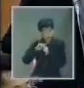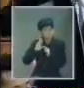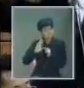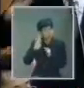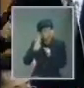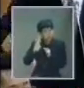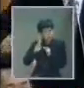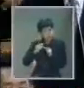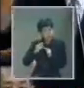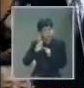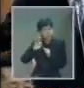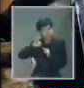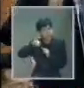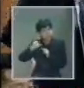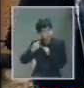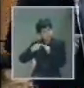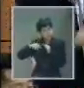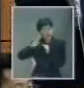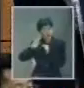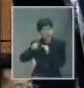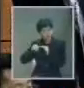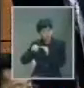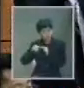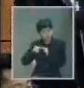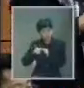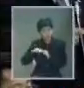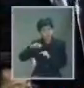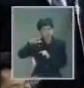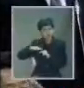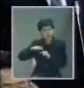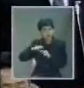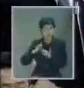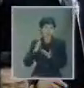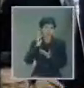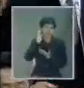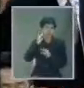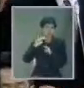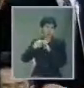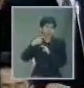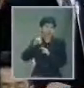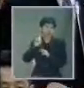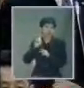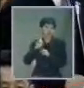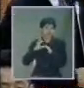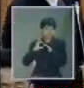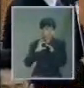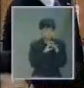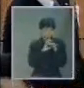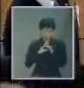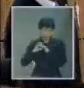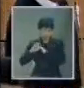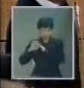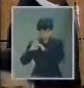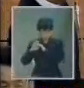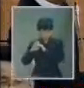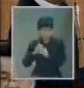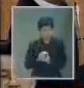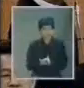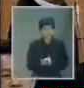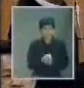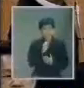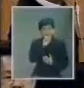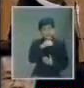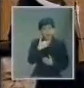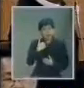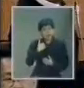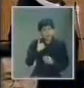นายประจวบไปถึงธงชัยน้องชายนายประดิษฐ์ส่วนหนึ่งบอกว่า